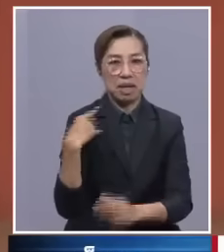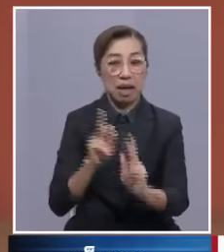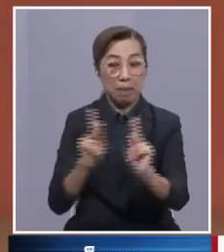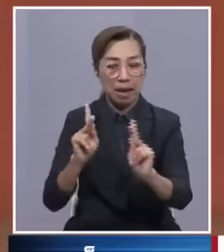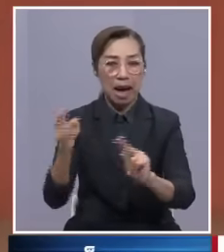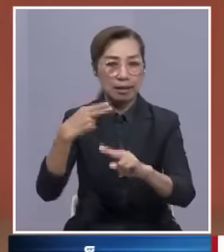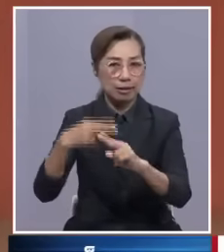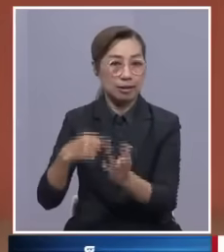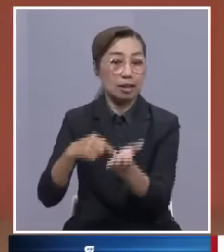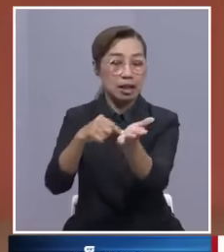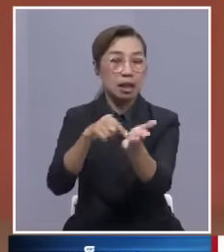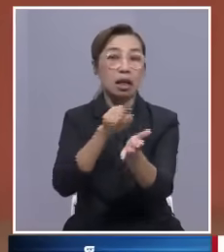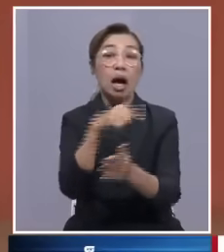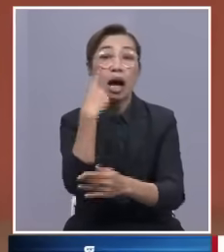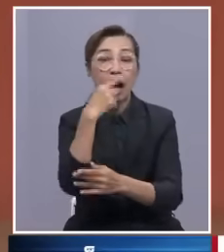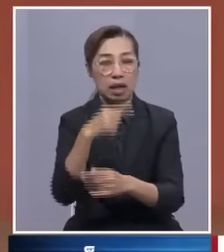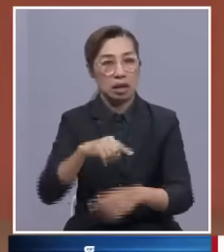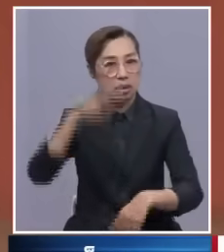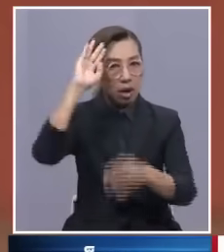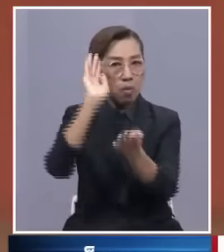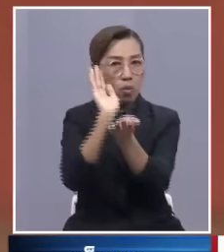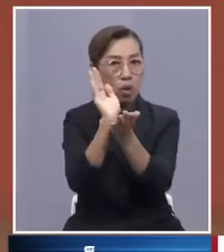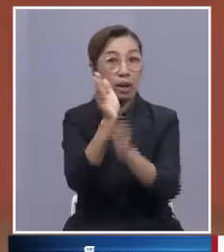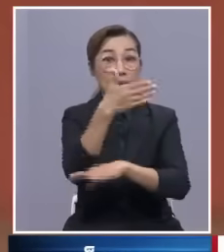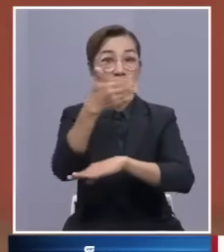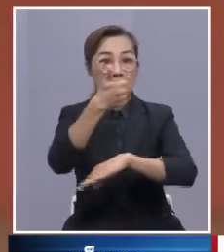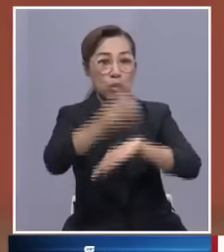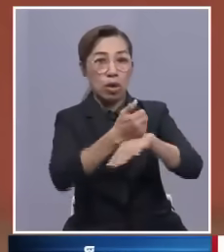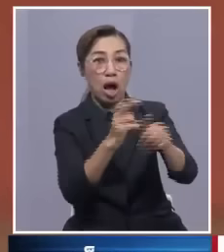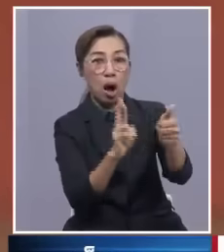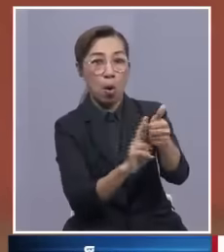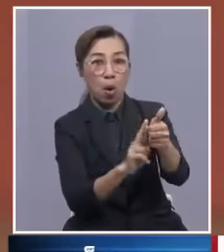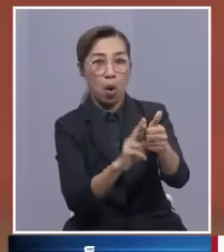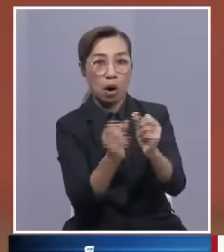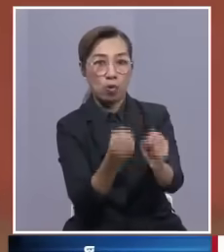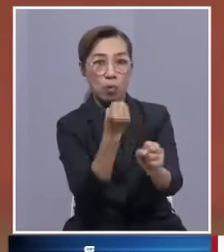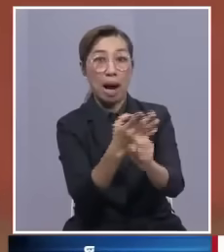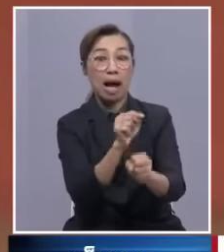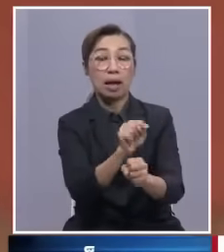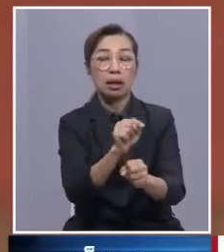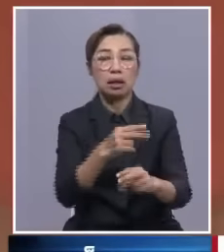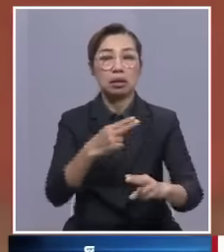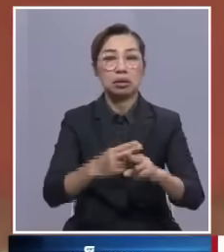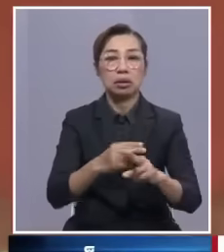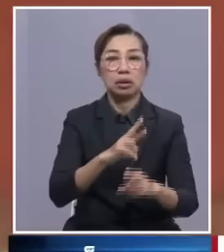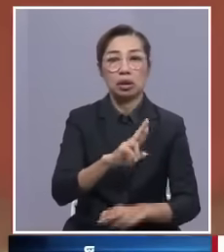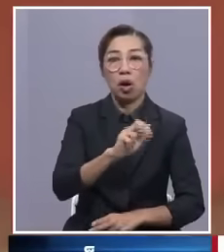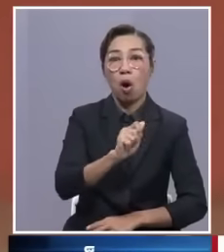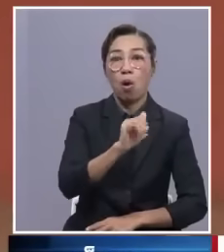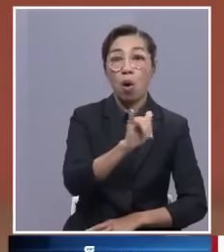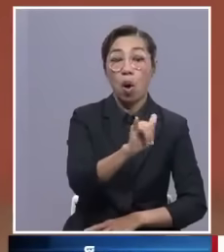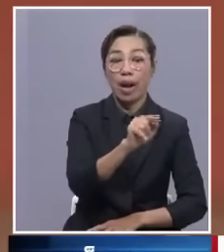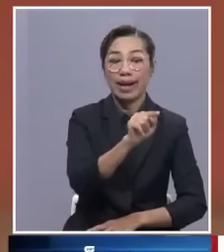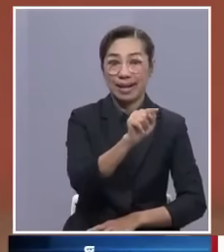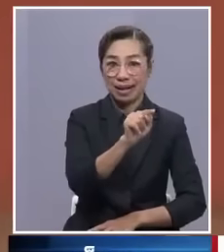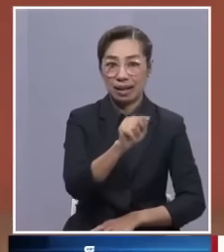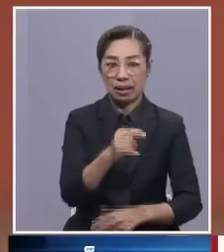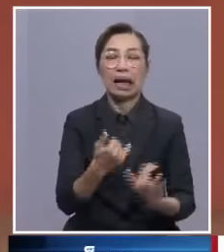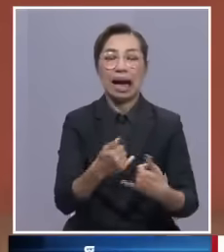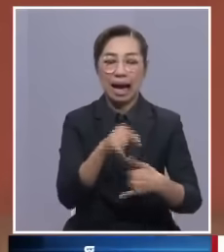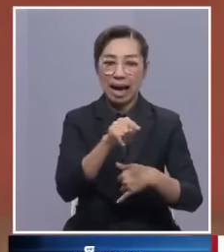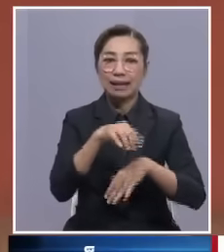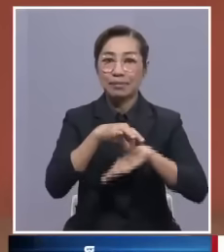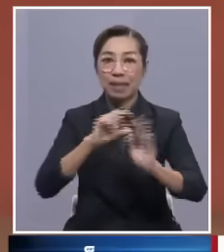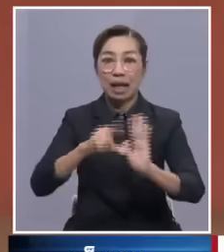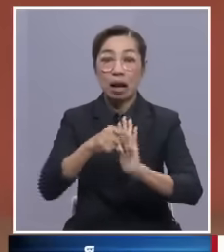องผู้บัญชาการตำรวจแห่งชาติ ครับ ที่มีอาวุโสสูงสุดพลตำรวจเอกรอยอิงคไพโรจน์ ซึ่งปัจจุบันต